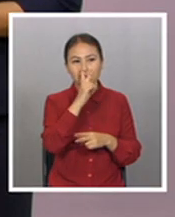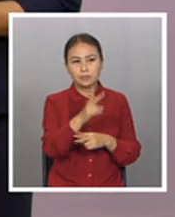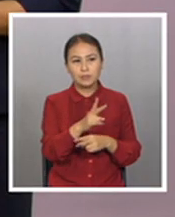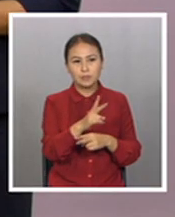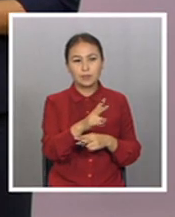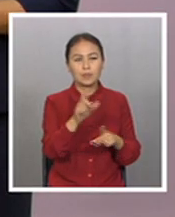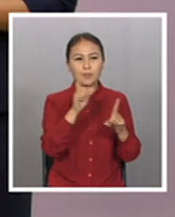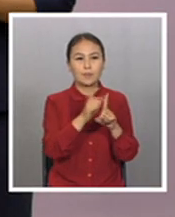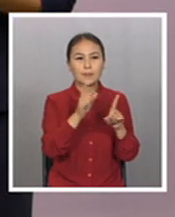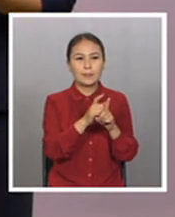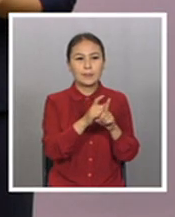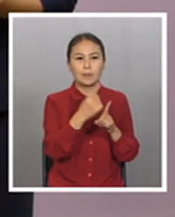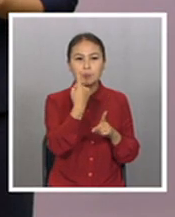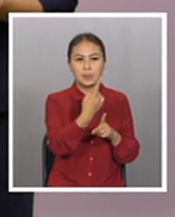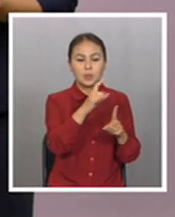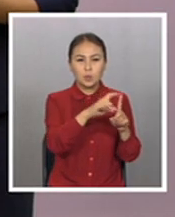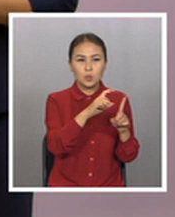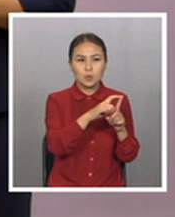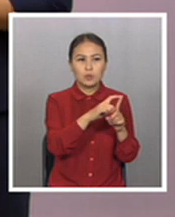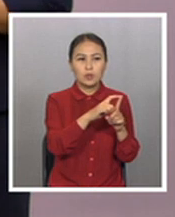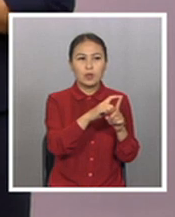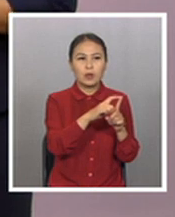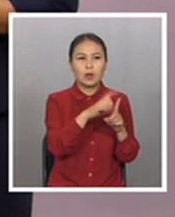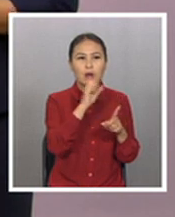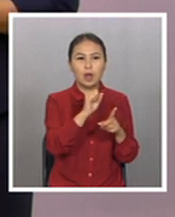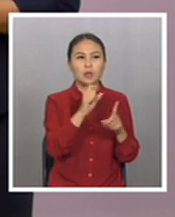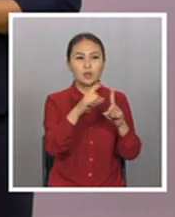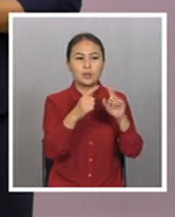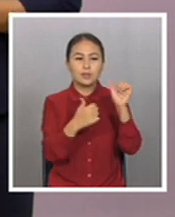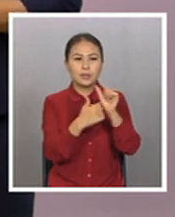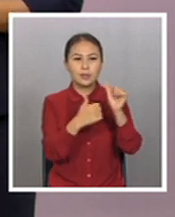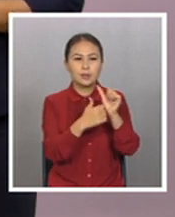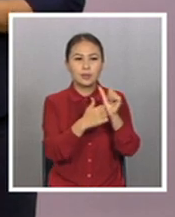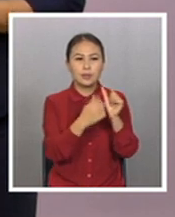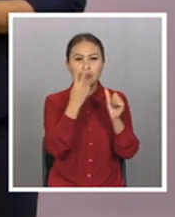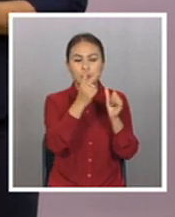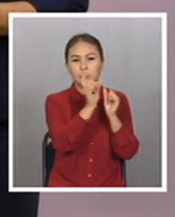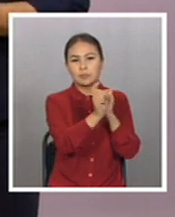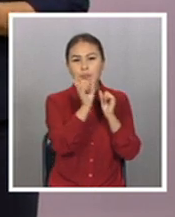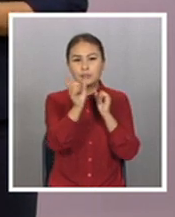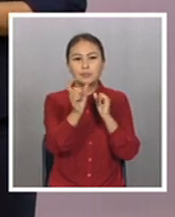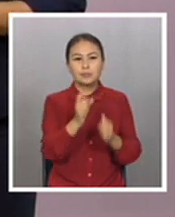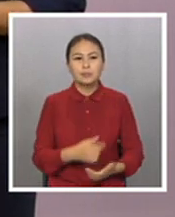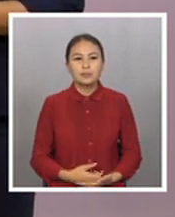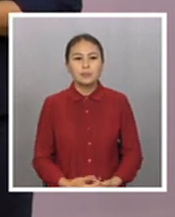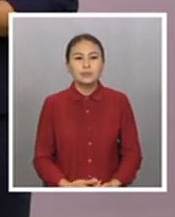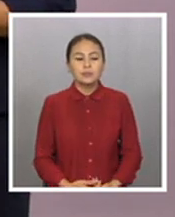байқадық? Сөз бір ғана сөзден тұр. Ал сөз тіркесі екі сөзден тұр